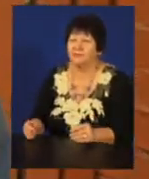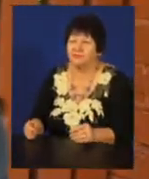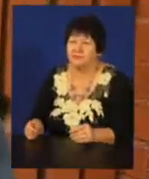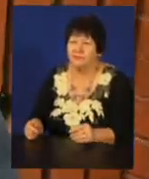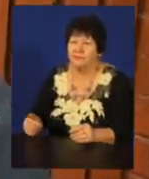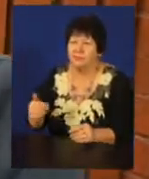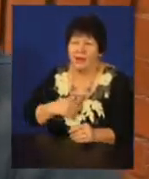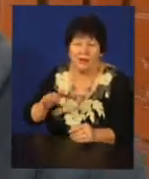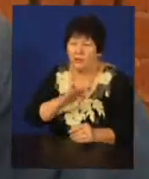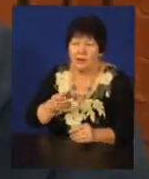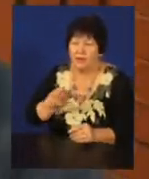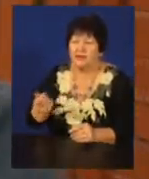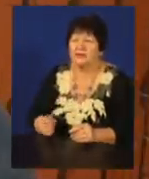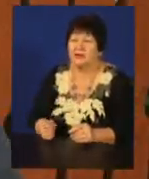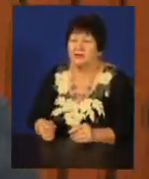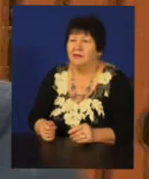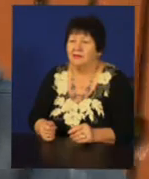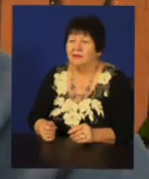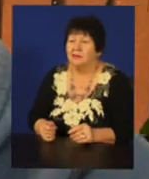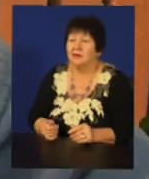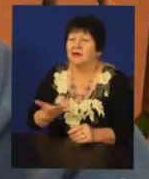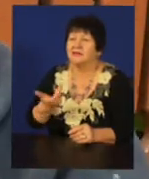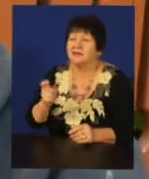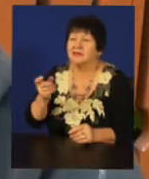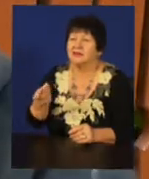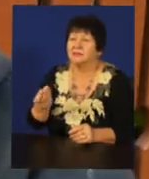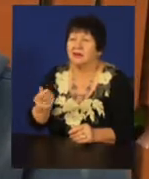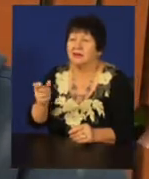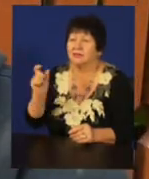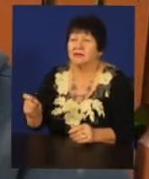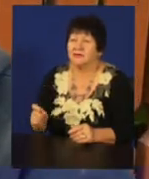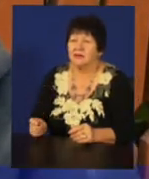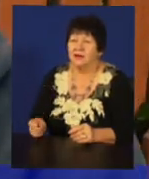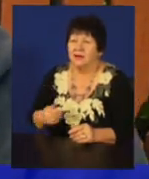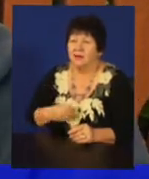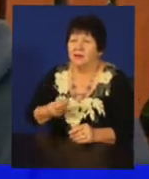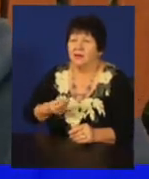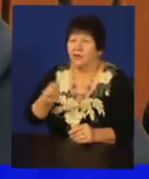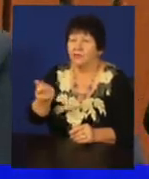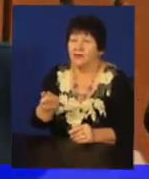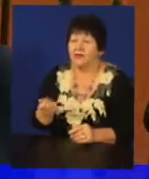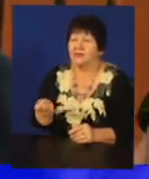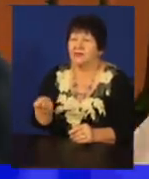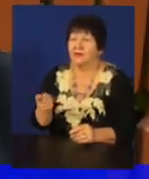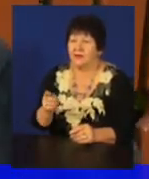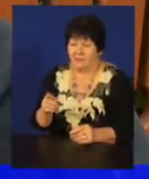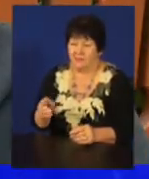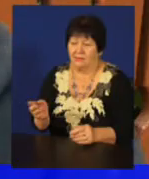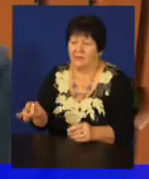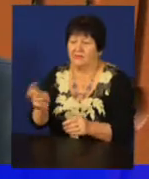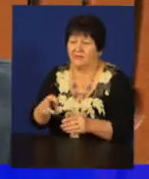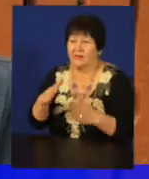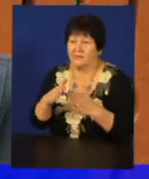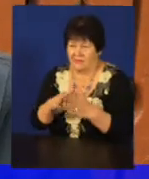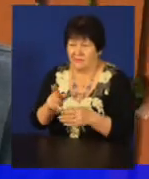n-am plătit. Da? Cât plătesc pe lună? Cum am de nu? Eu am plătit pentru ăsta nou, că să-mi fac, eu de așa